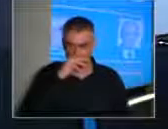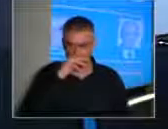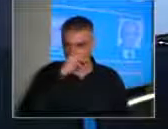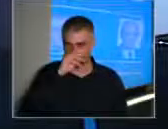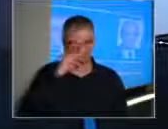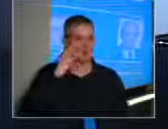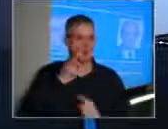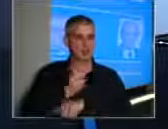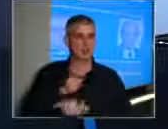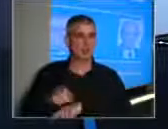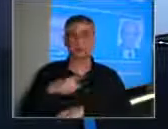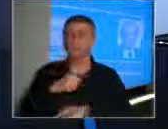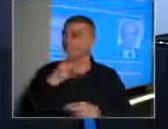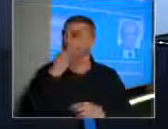גם